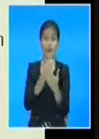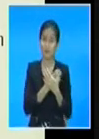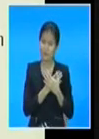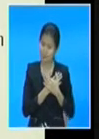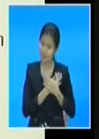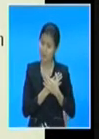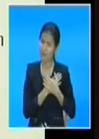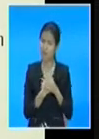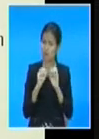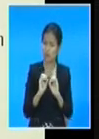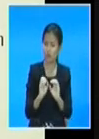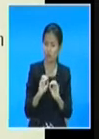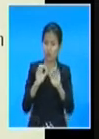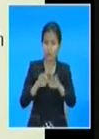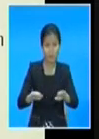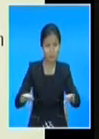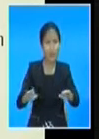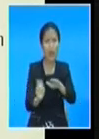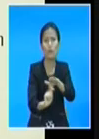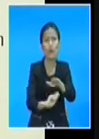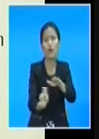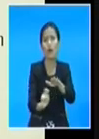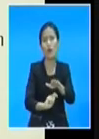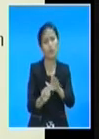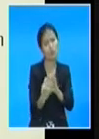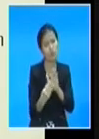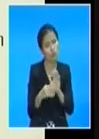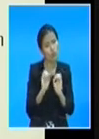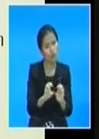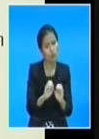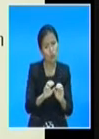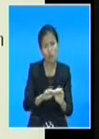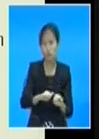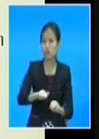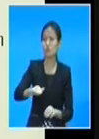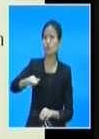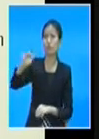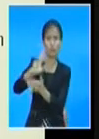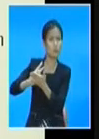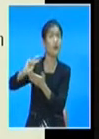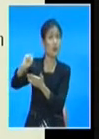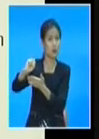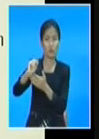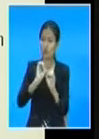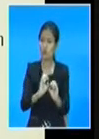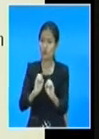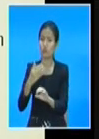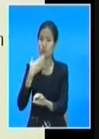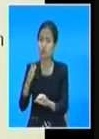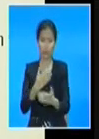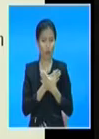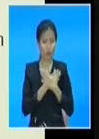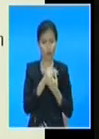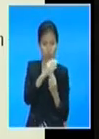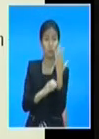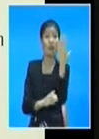แต่เด็กๆเลยนะฮะตั้งแต่โรงเรียนอนุบาลเลยนะฮะไปจนถึงมหาวิทยาลัยนะฮะทุกระดับชั้นสอง